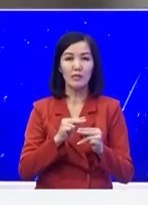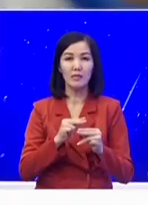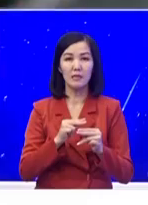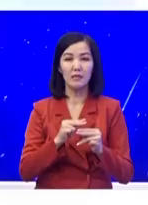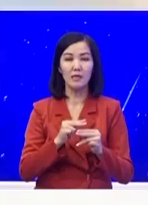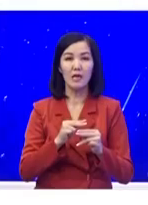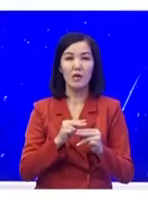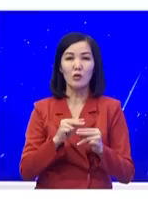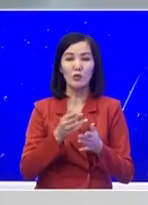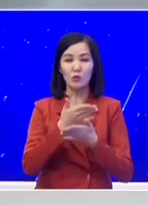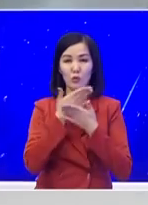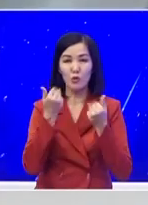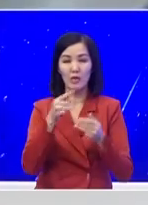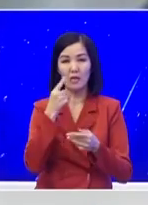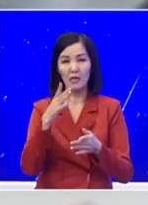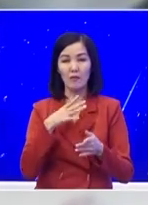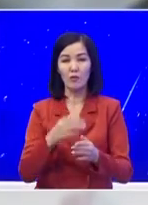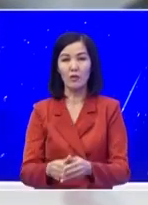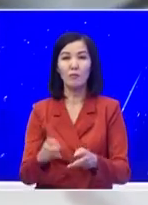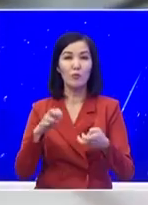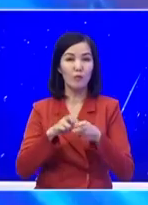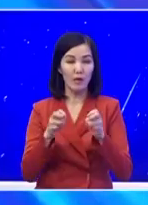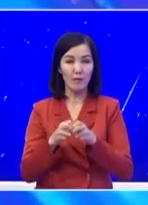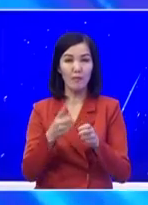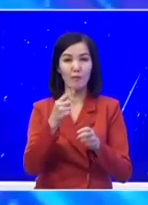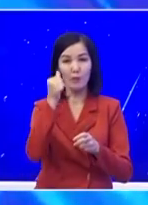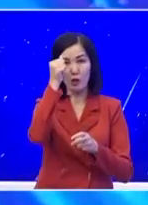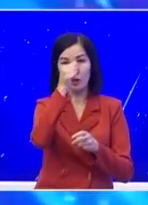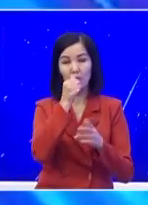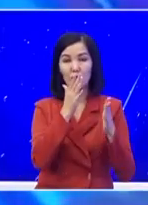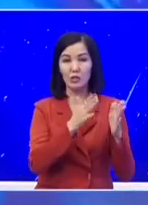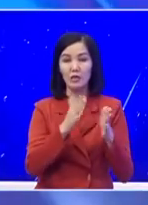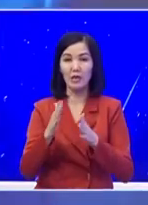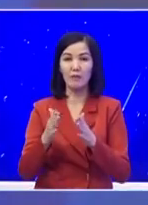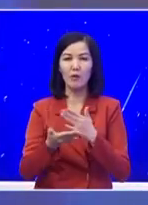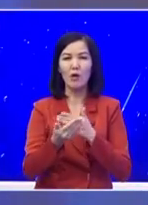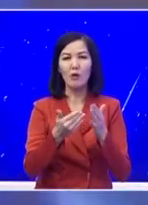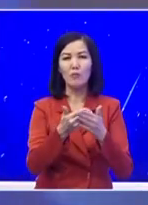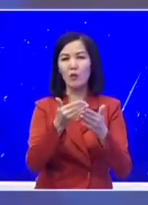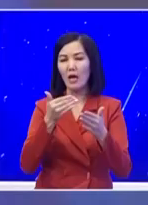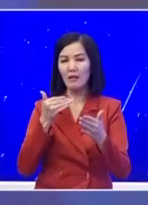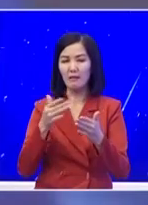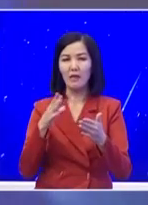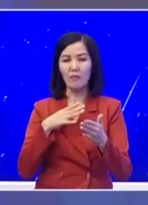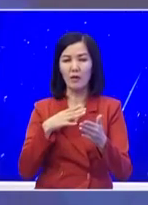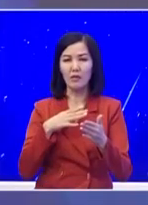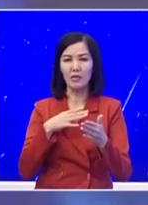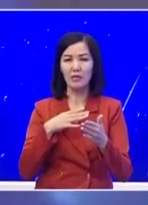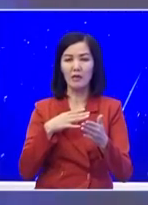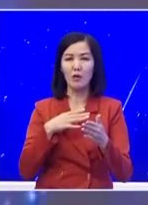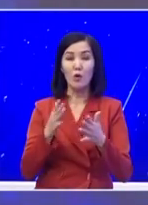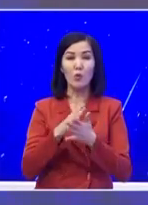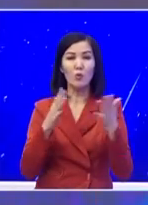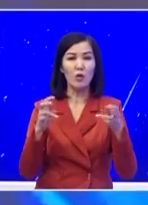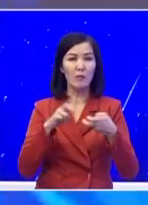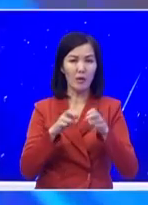компьютердің жұмыс істемейтінін айтып еді. Бұл проблема әрине де бір жылдың ішінде қалыптасқан проблема емес. Бұл көптен келе жатқан қордаланған